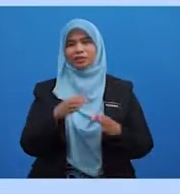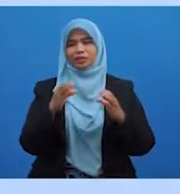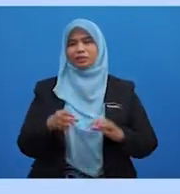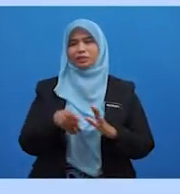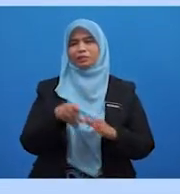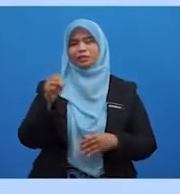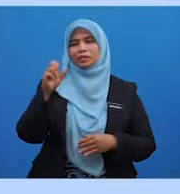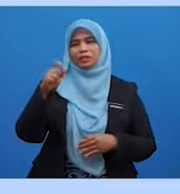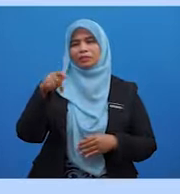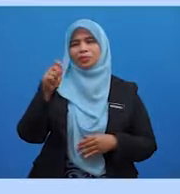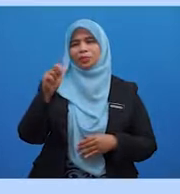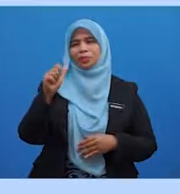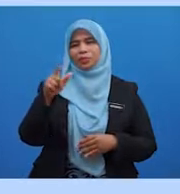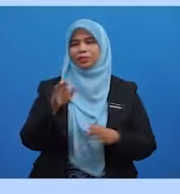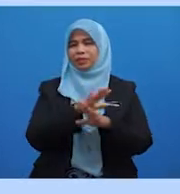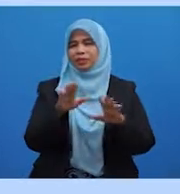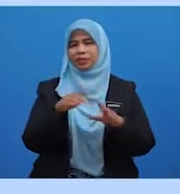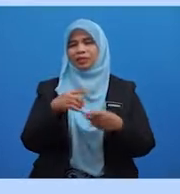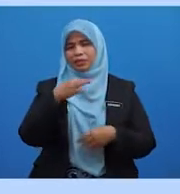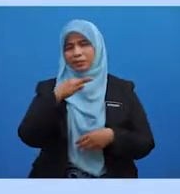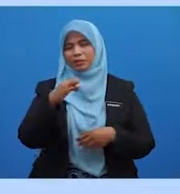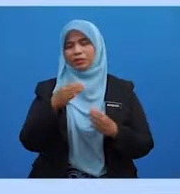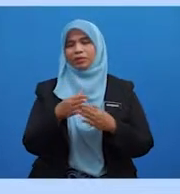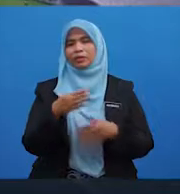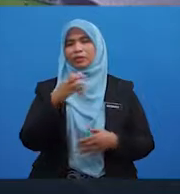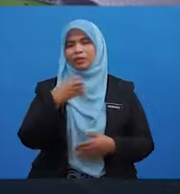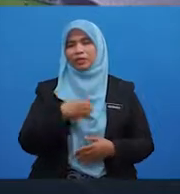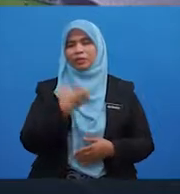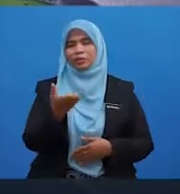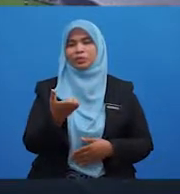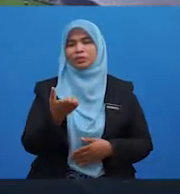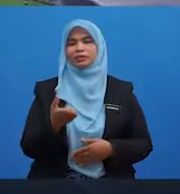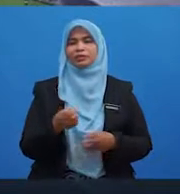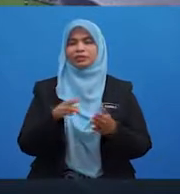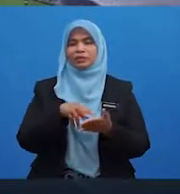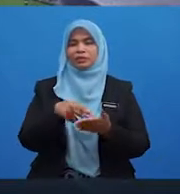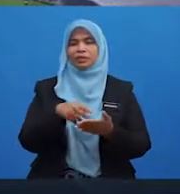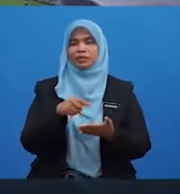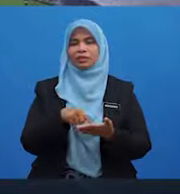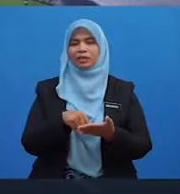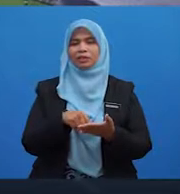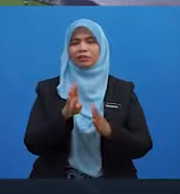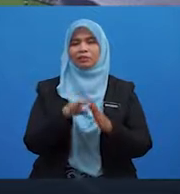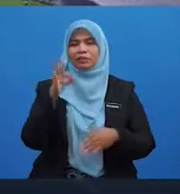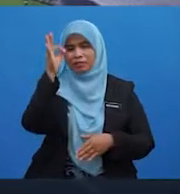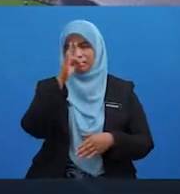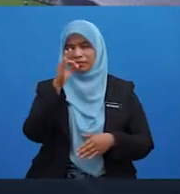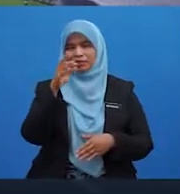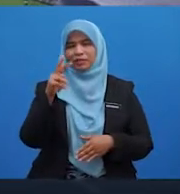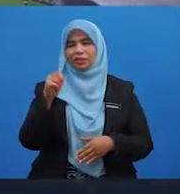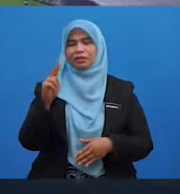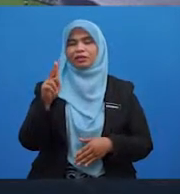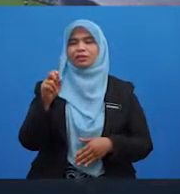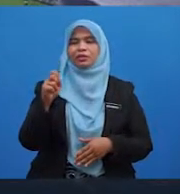perceptual yang tidak dipengaruhi oleh emosi. Kebangkitan ini juga sebenarnya bersifat neutral tetapi